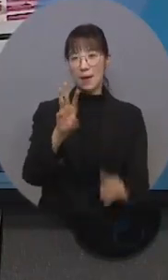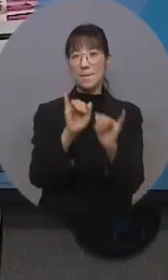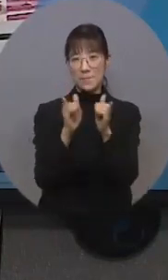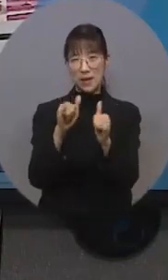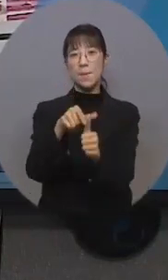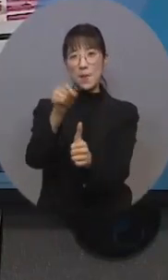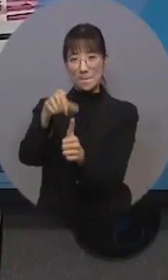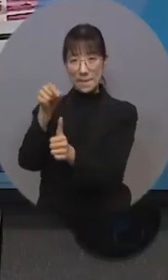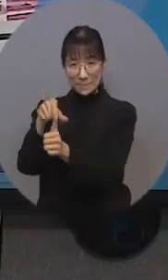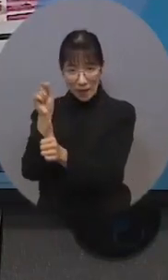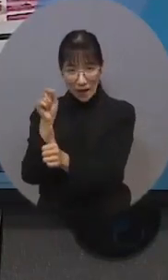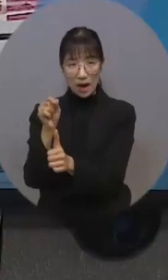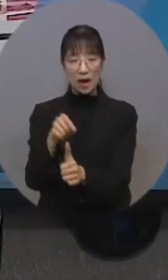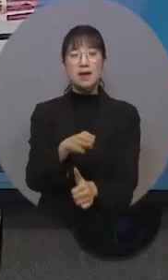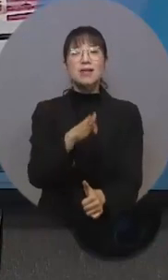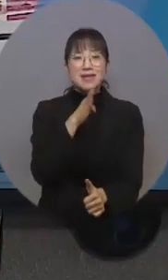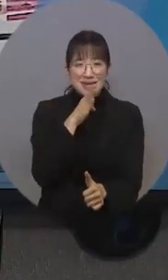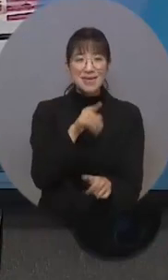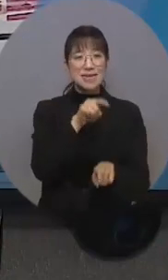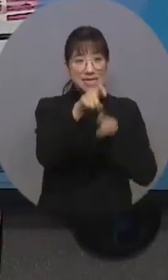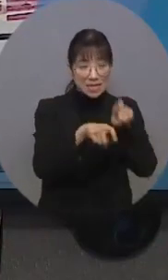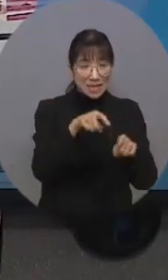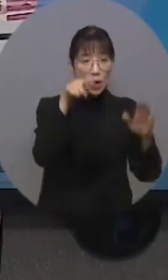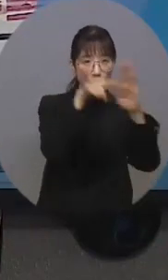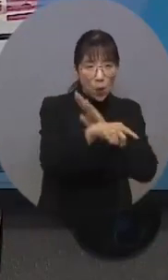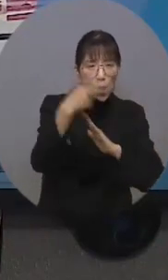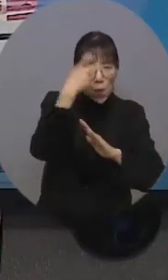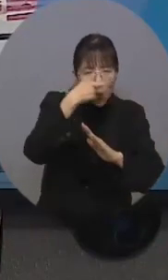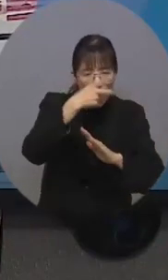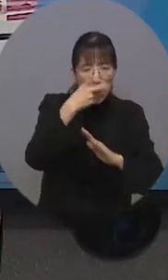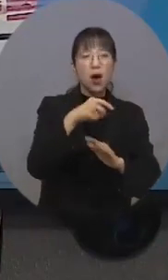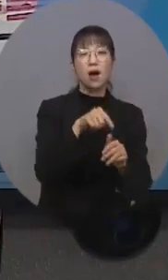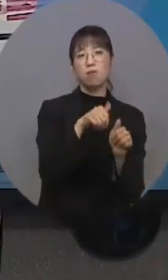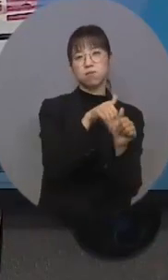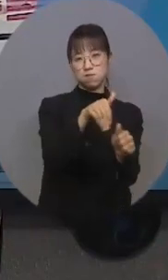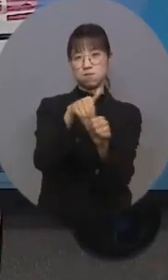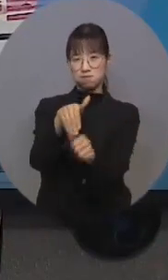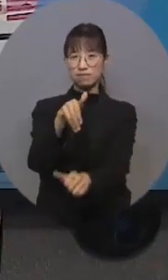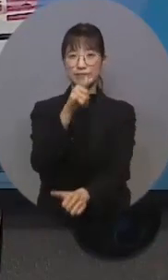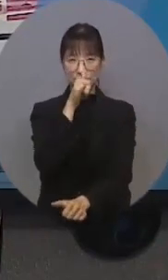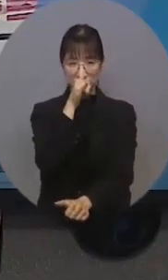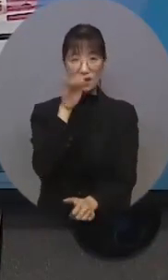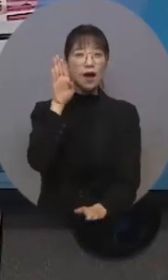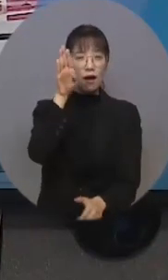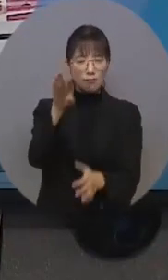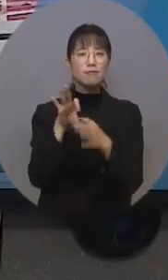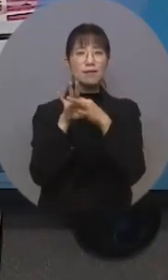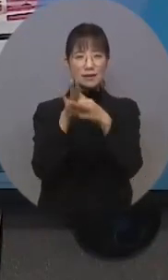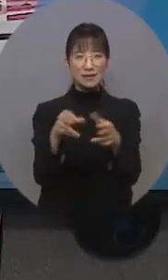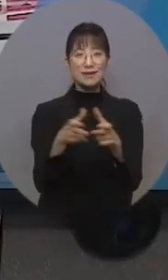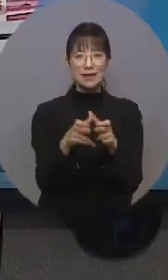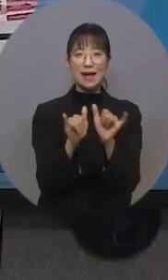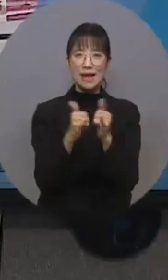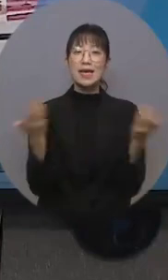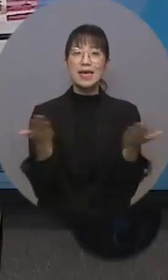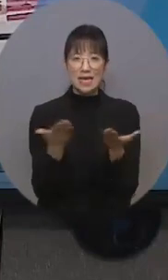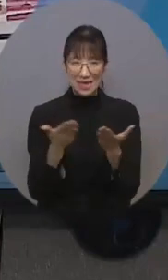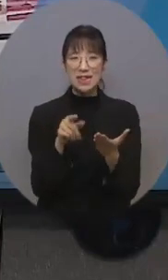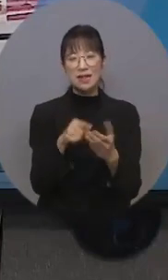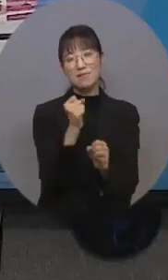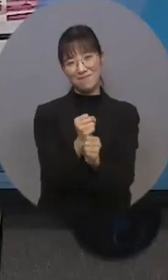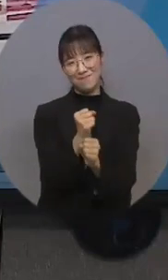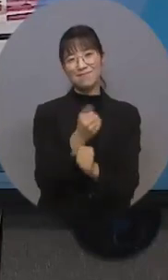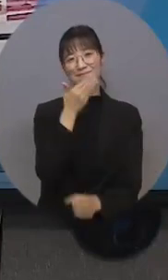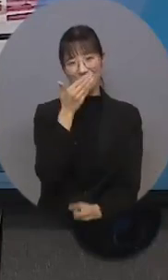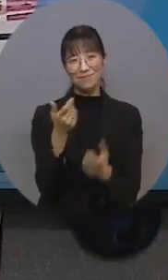고용하여 현장 조사 요원으로 파견을 해서 사업을 하고 있고요. 앞으로도 지속적으로 장애인 일자리가 발생할 수